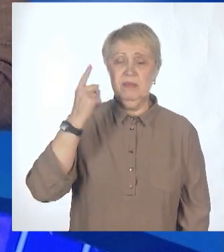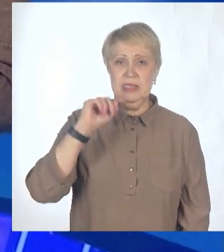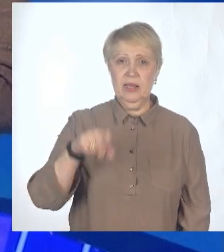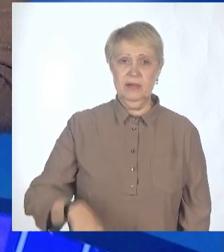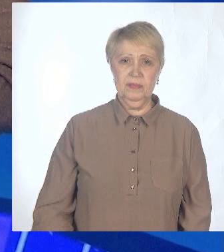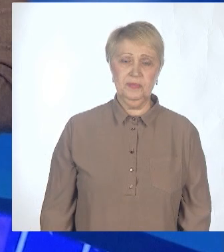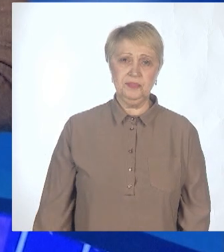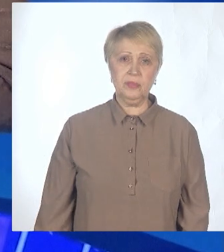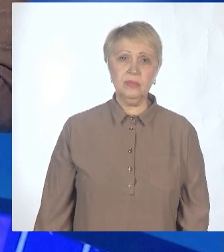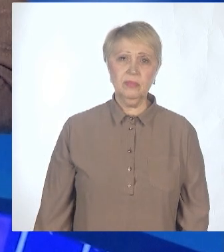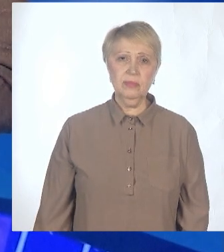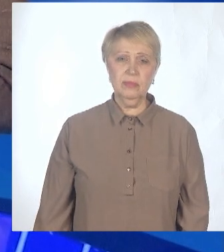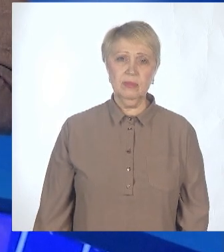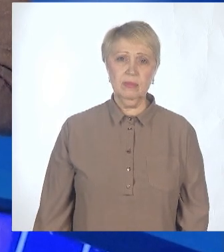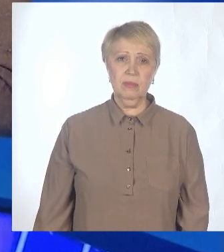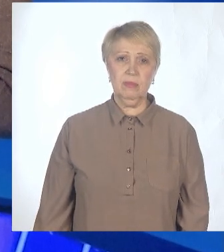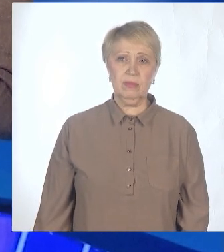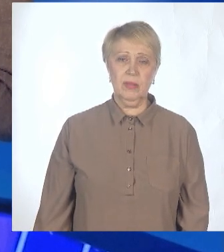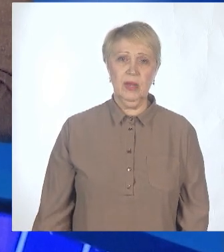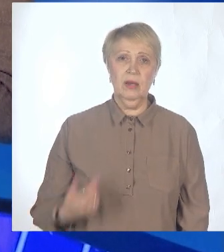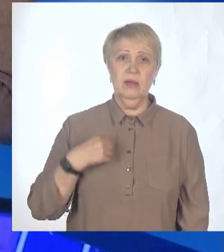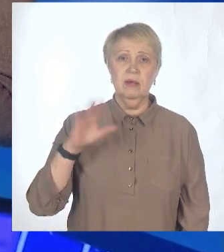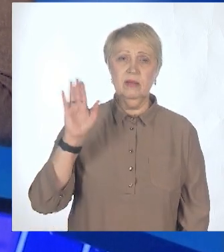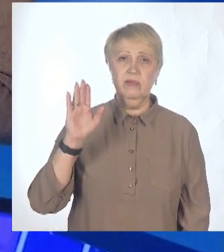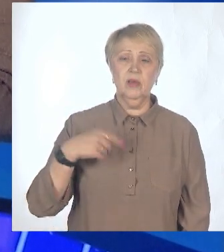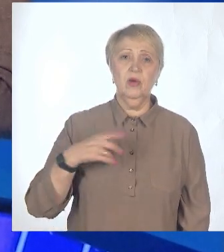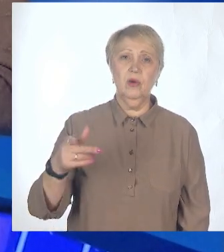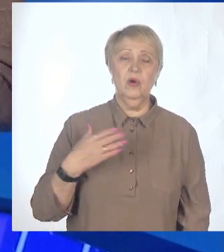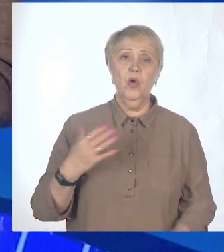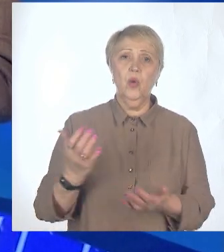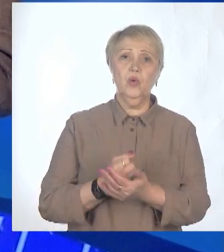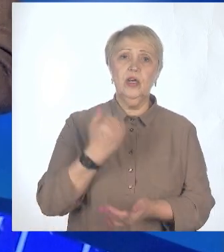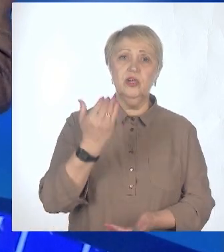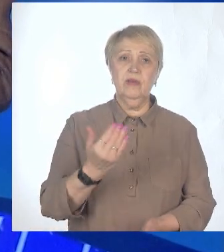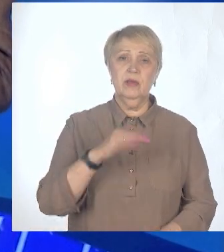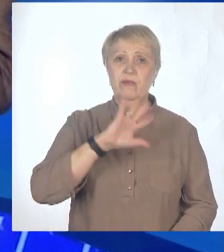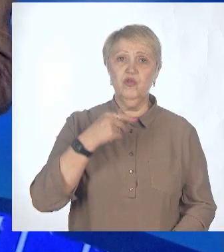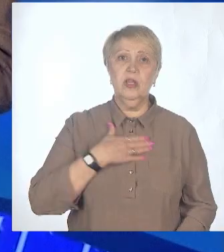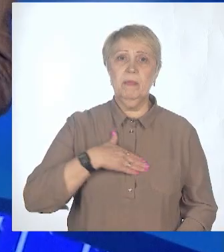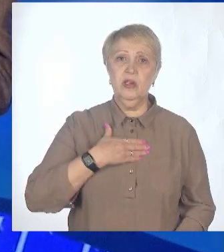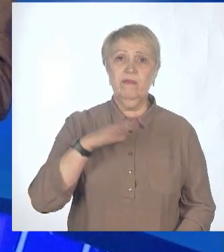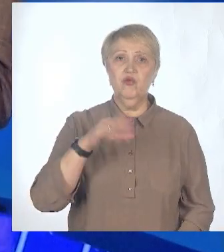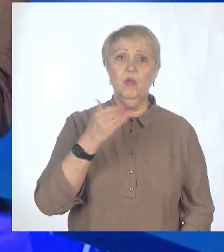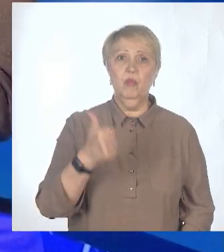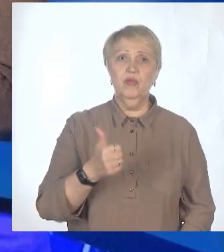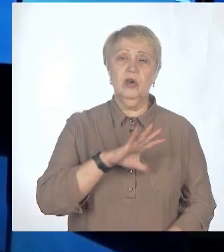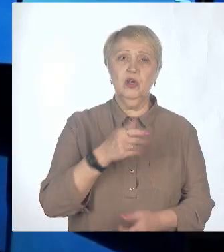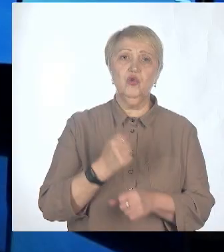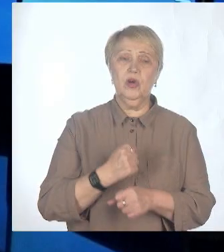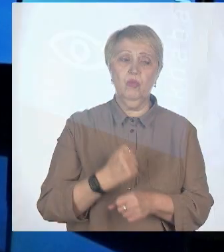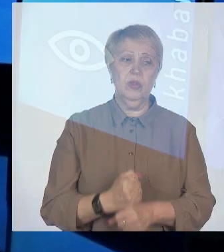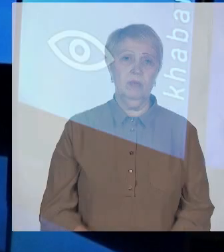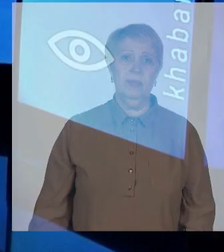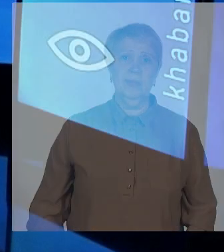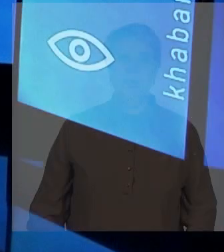разрешает. Меня зовут Дмитрий Павленко, я с вами прощаюсь. Удачи вам, не паникуйте, все будет хорошо, работаем. Спасибо.